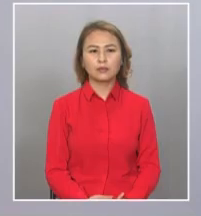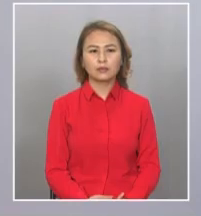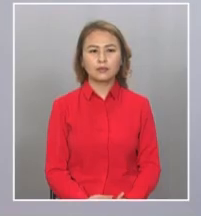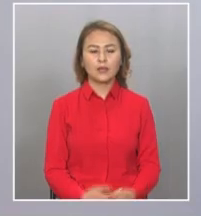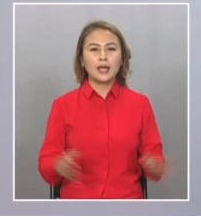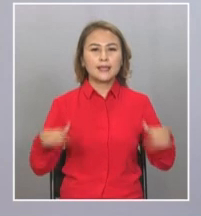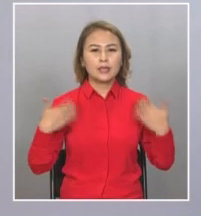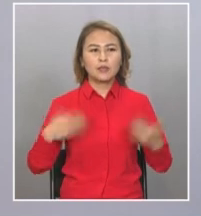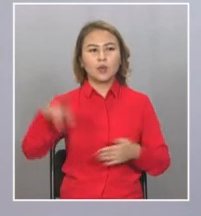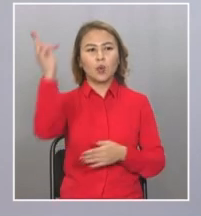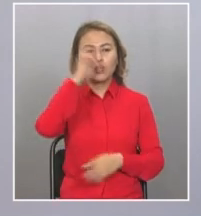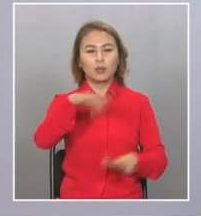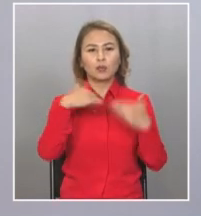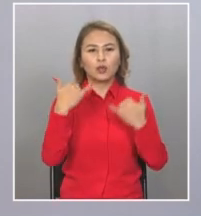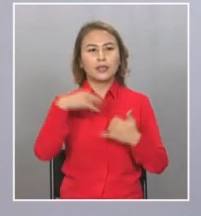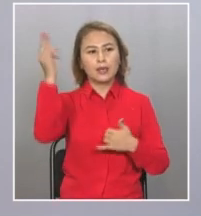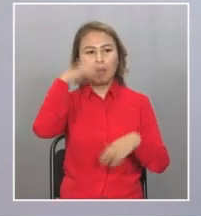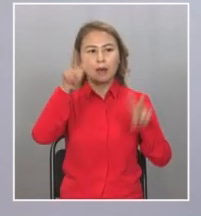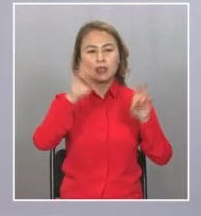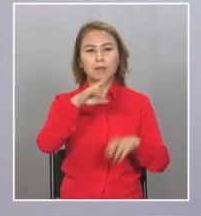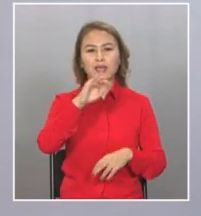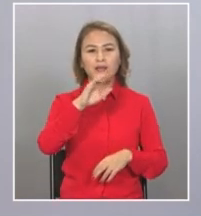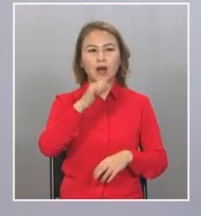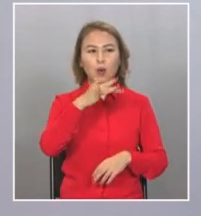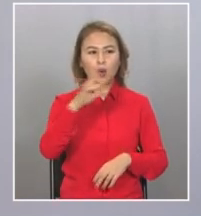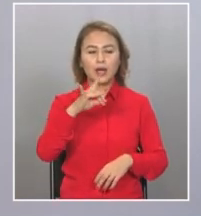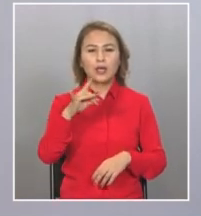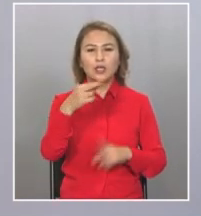Сәлеметсіздер ме оқушылар? Бүгінгі тақырыбымыз Пифагор теоремасы.